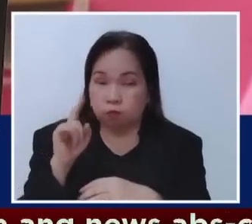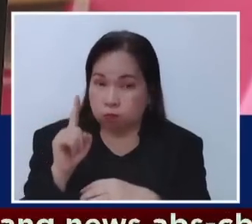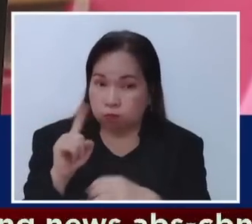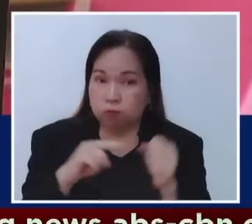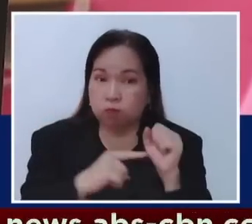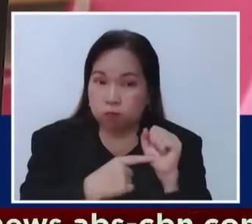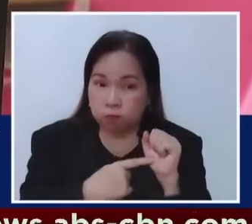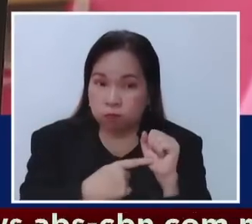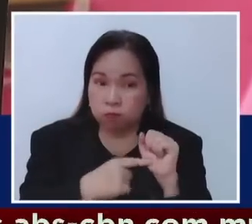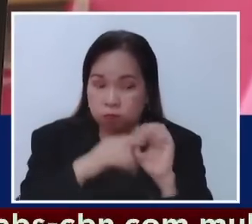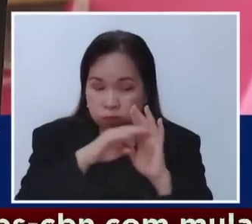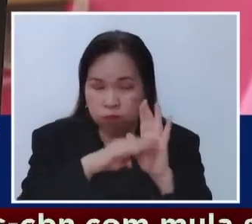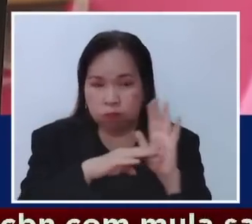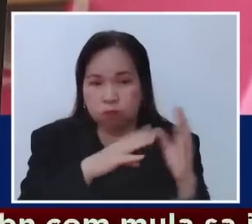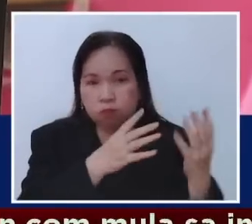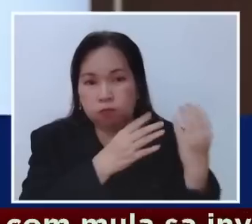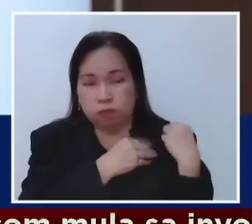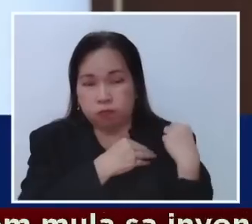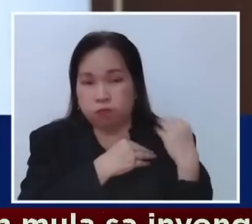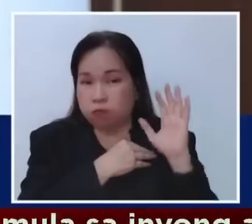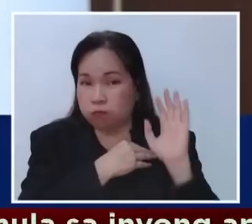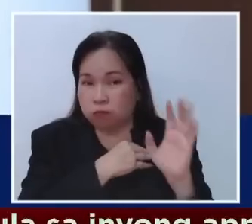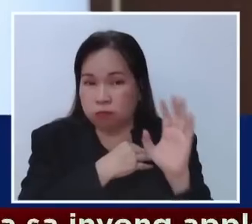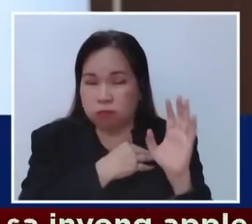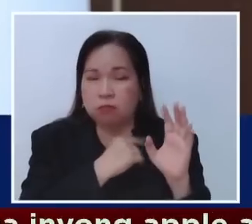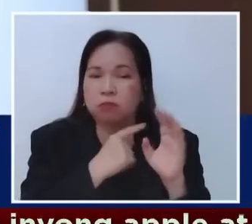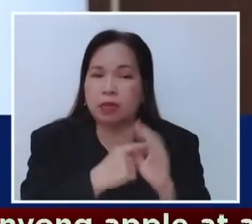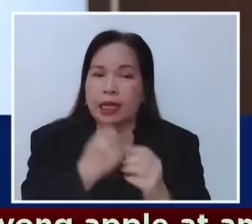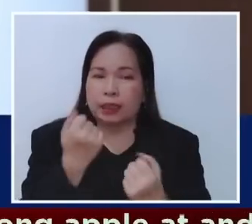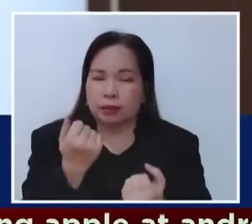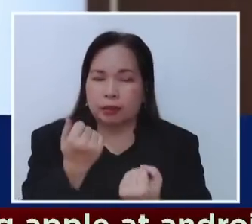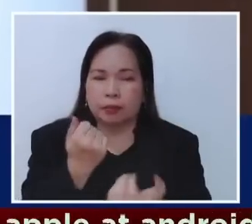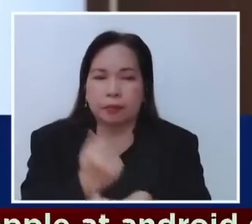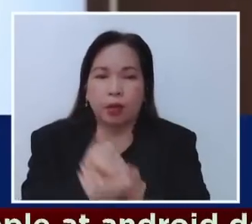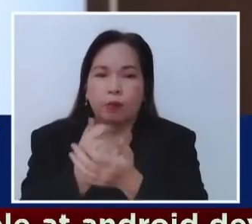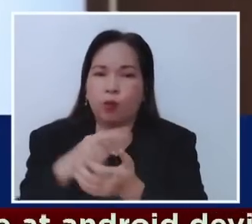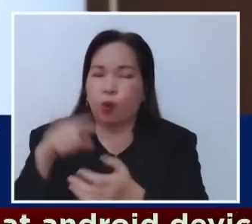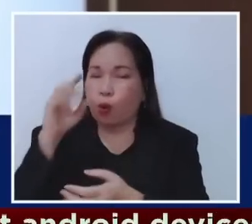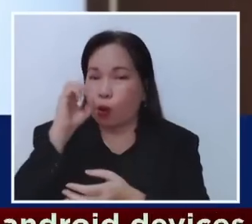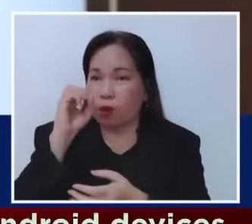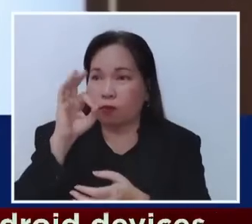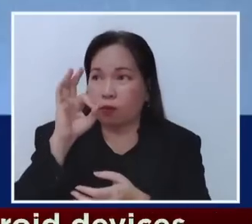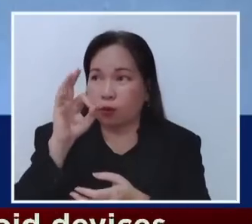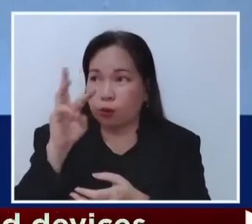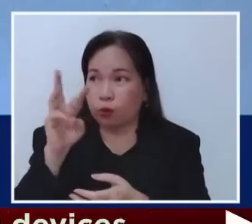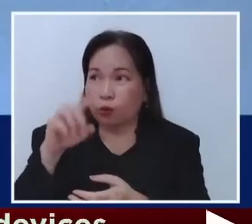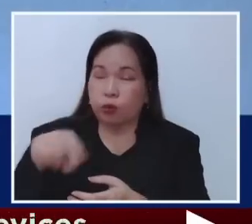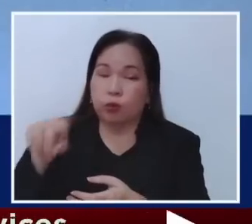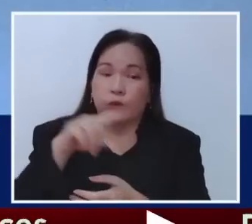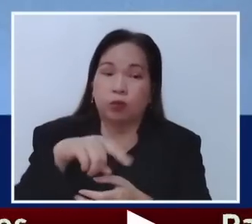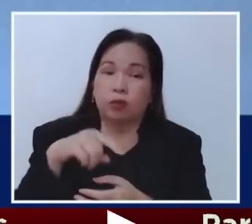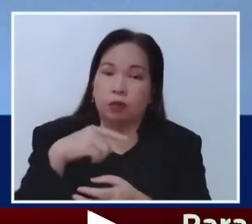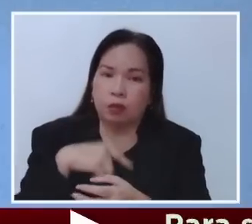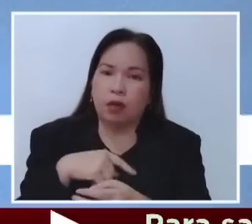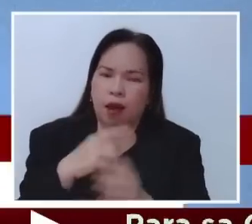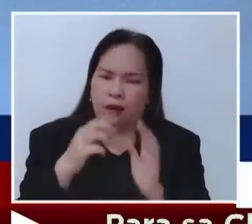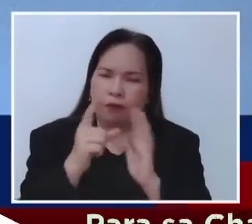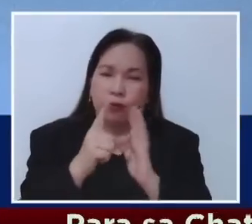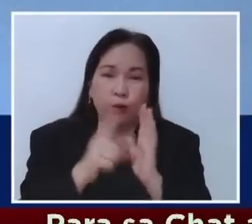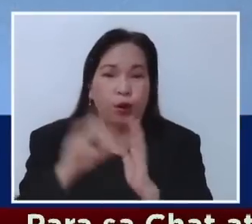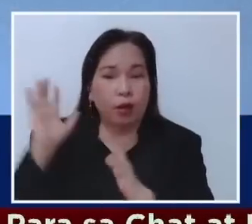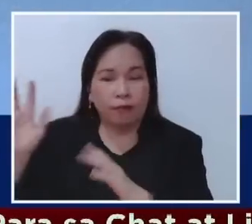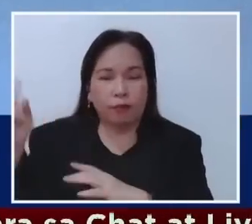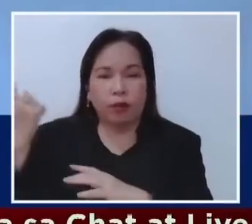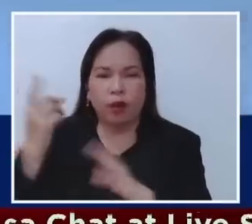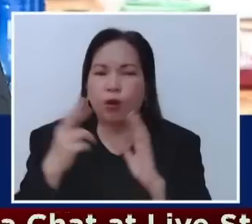sa responsibilidad ng kagawaran ang Assistance to Nationals o ATN na mandato dati ng DFA. Ito